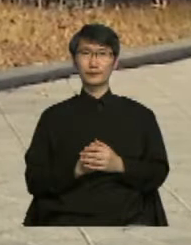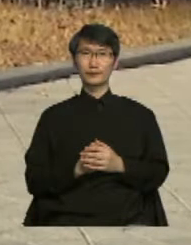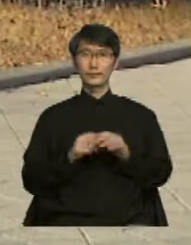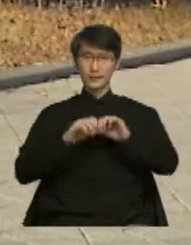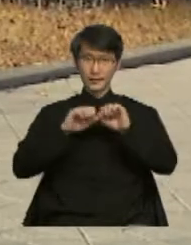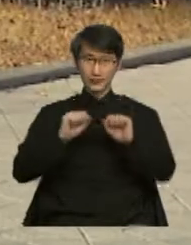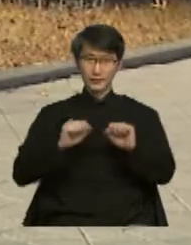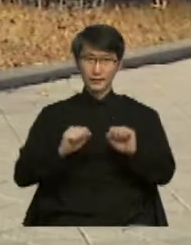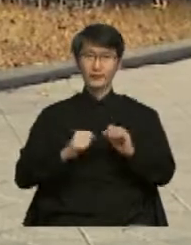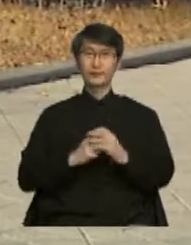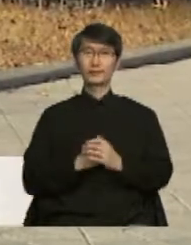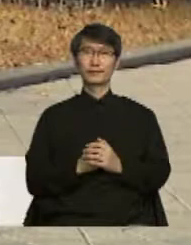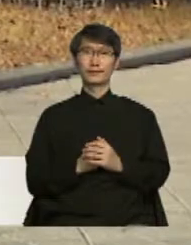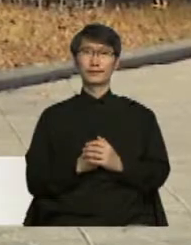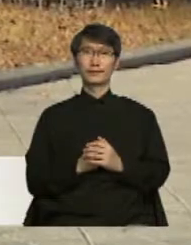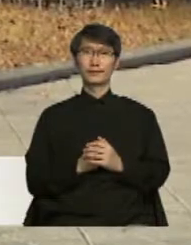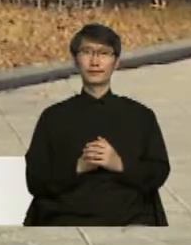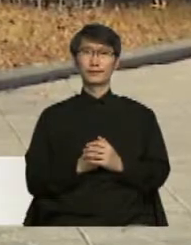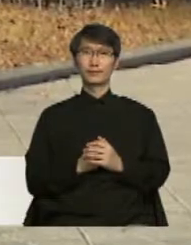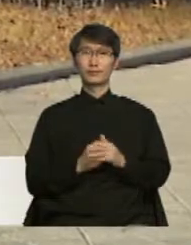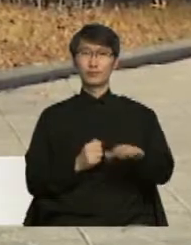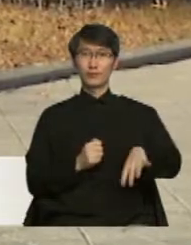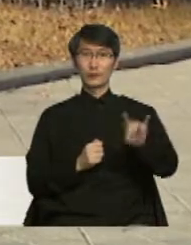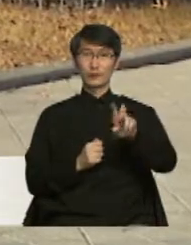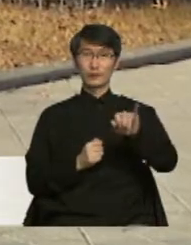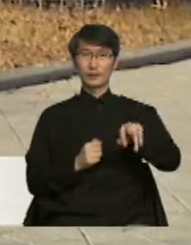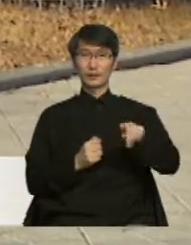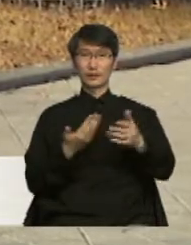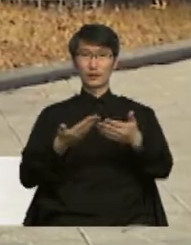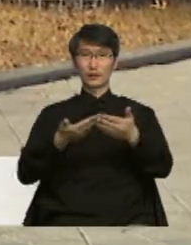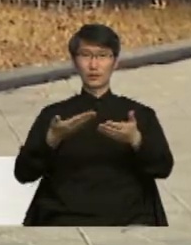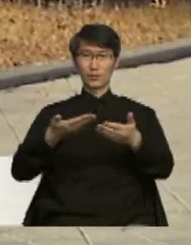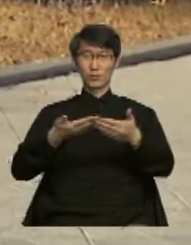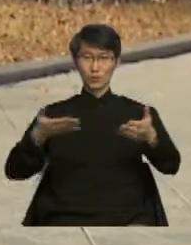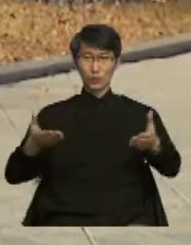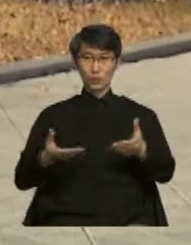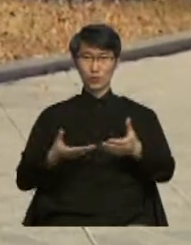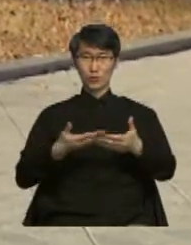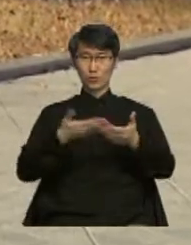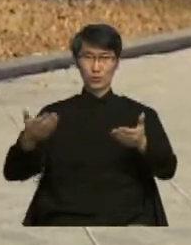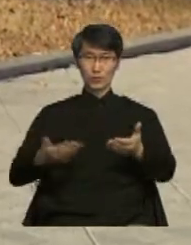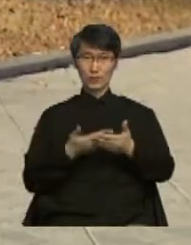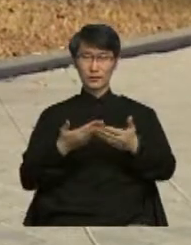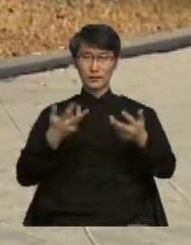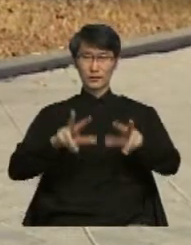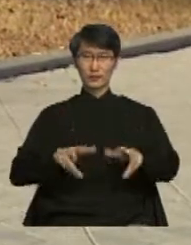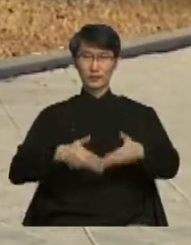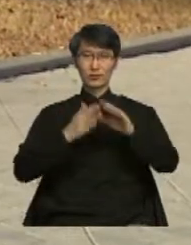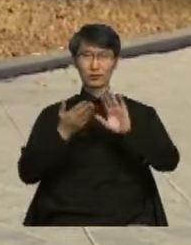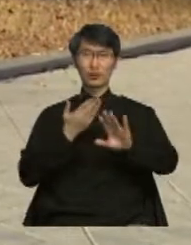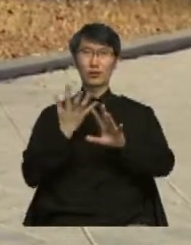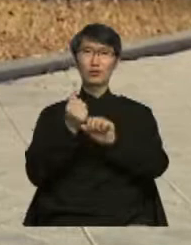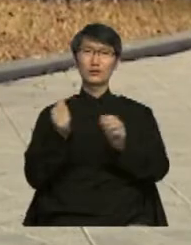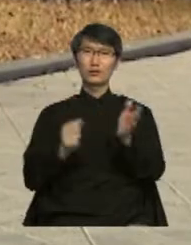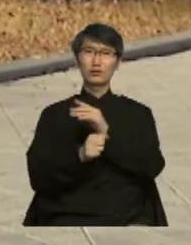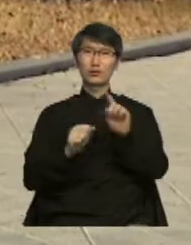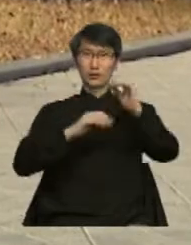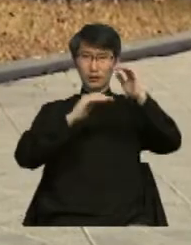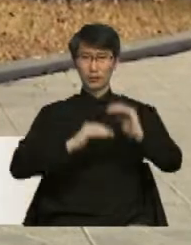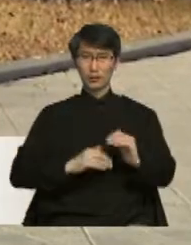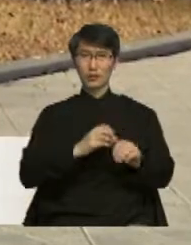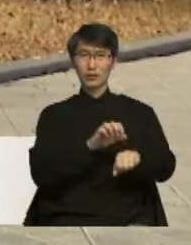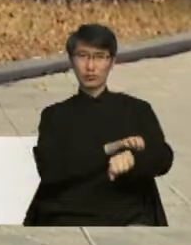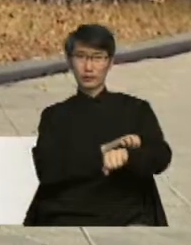네, 안녕하십니까. 예, 안녕하십니까. 자, 우선 이 미사 호수공원이 들어선 이후에 언제부터 또 어떤 내용의